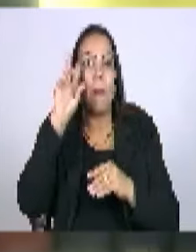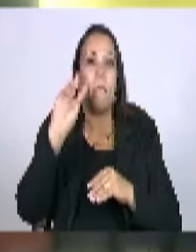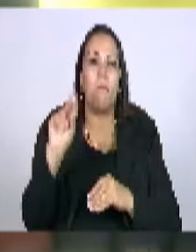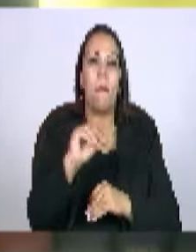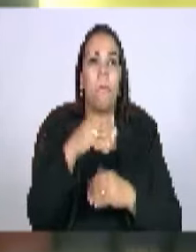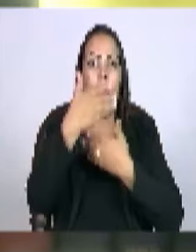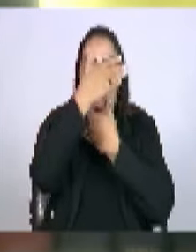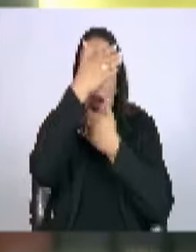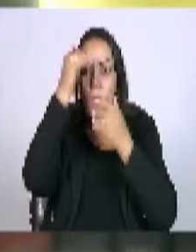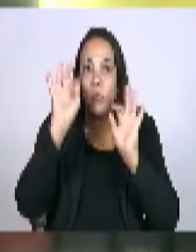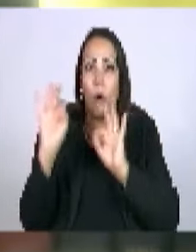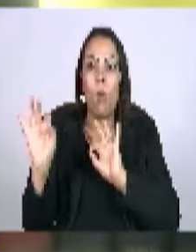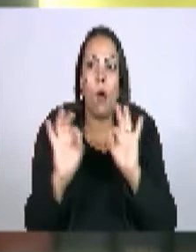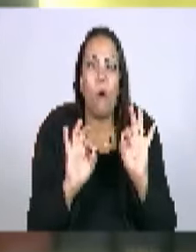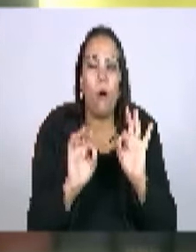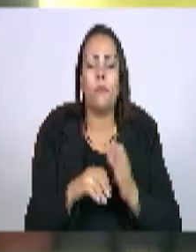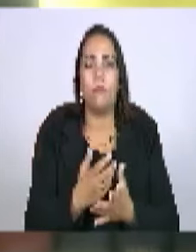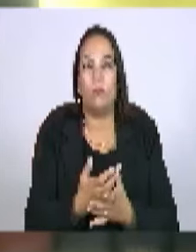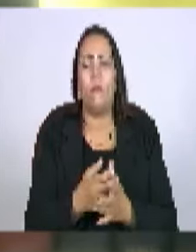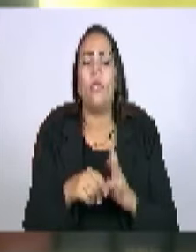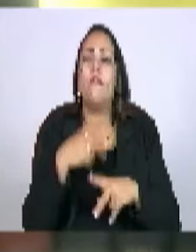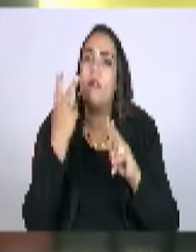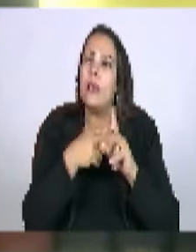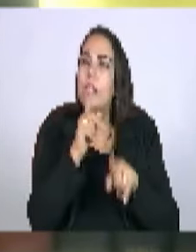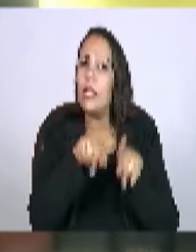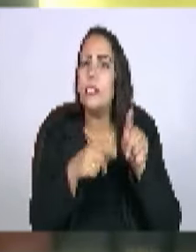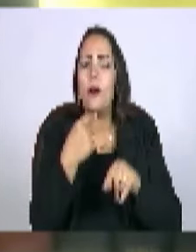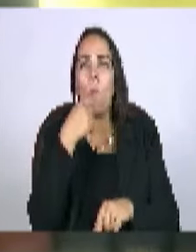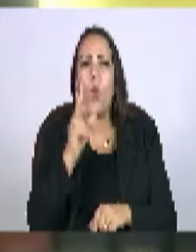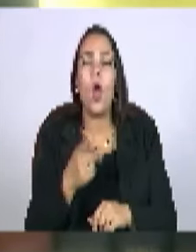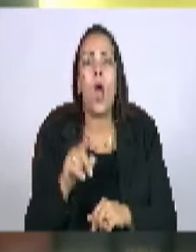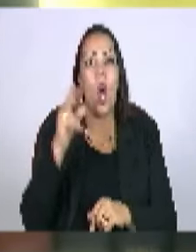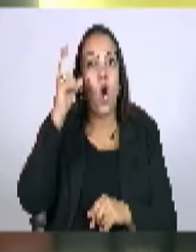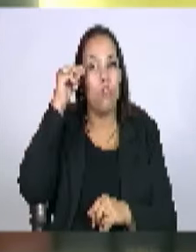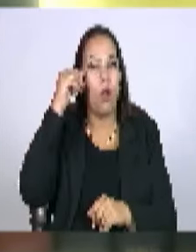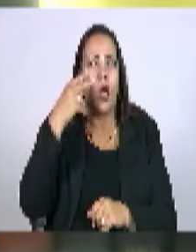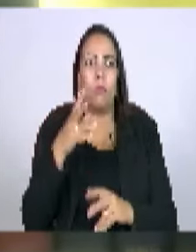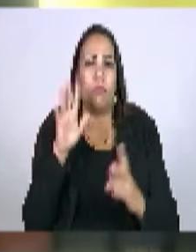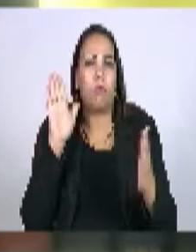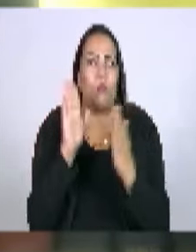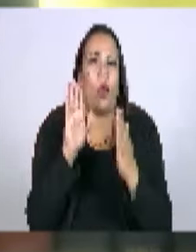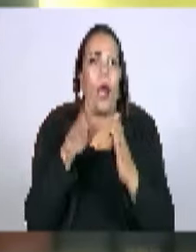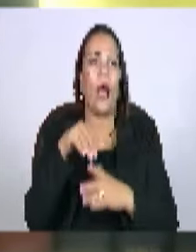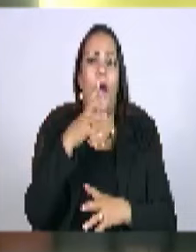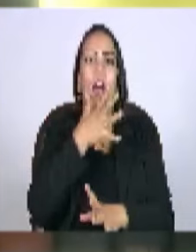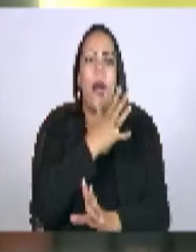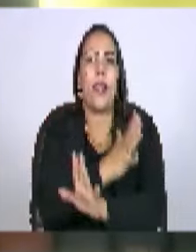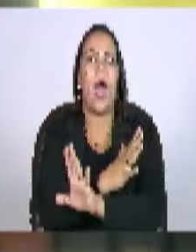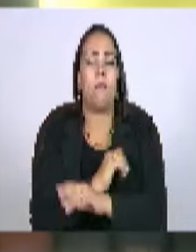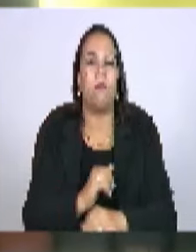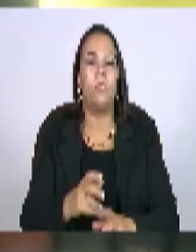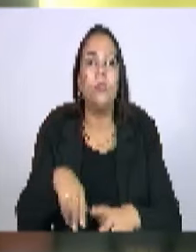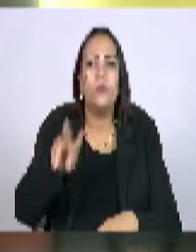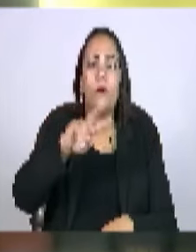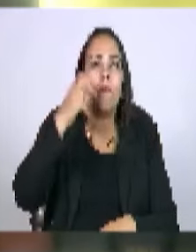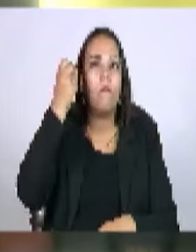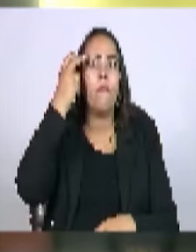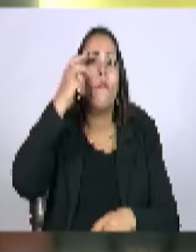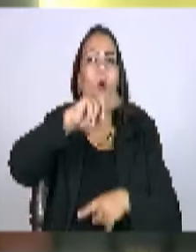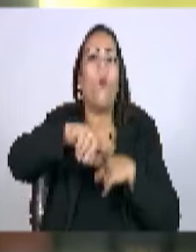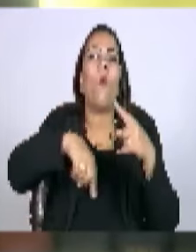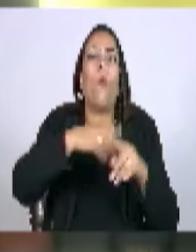وحماس وبعض الناس اتكلمت قال لك لا ده اسرائيل بتواجه الارهاب والى اخر هذه المزعم